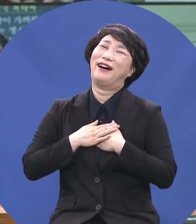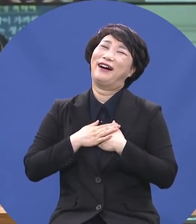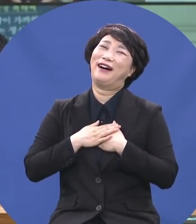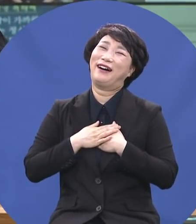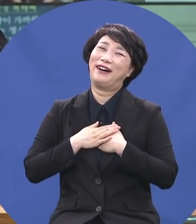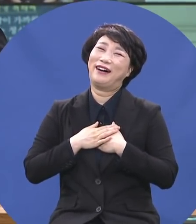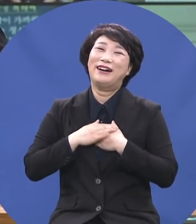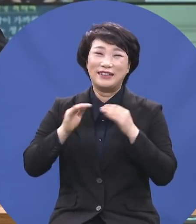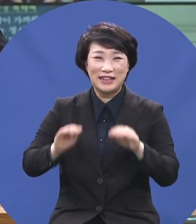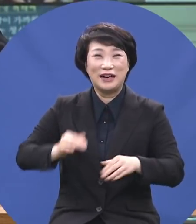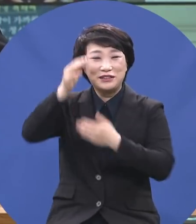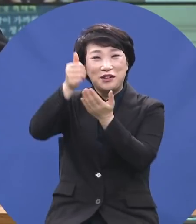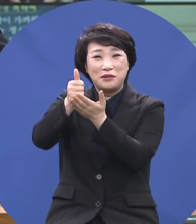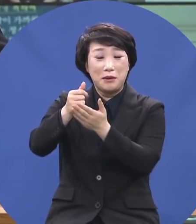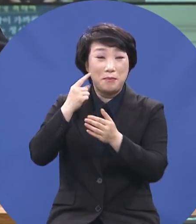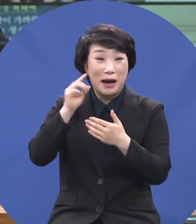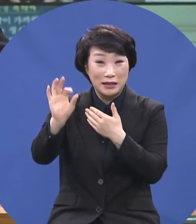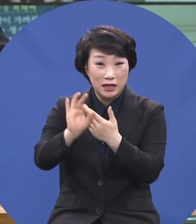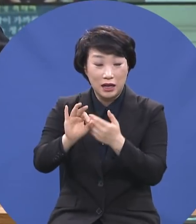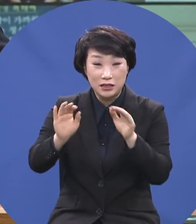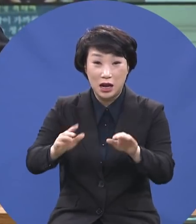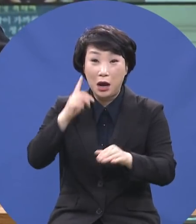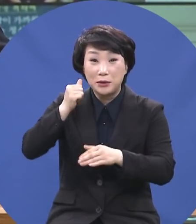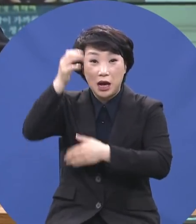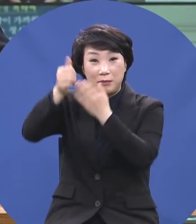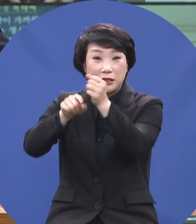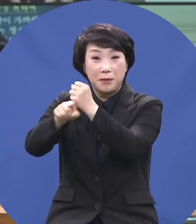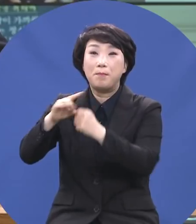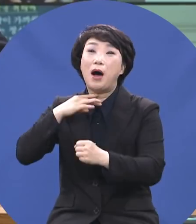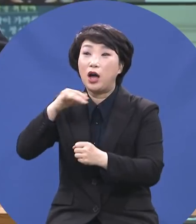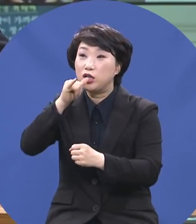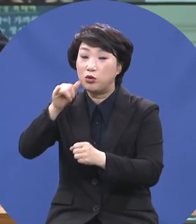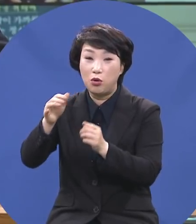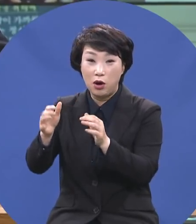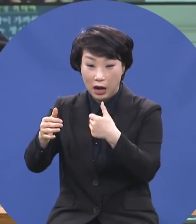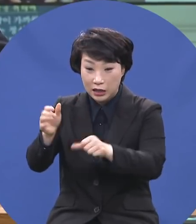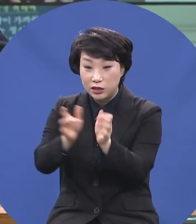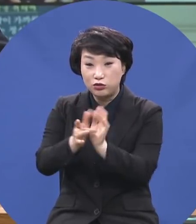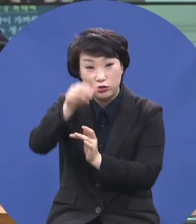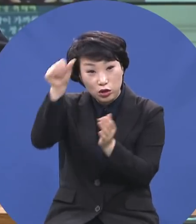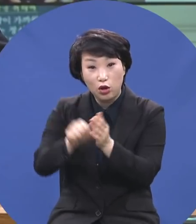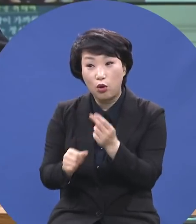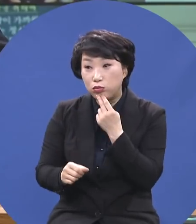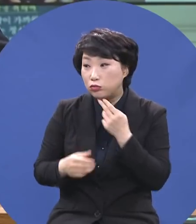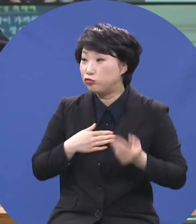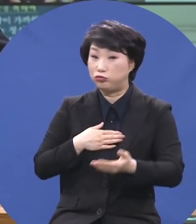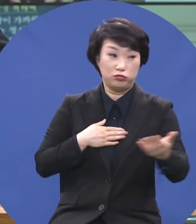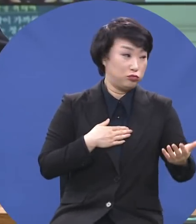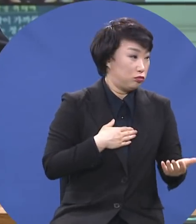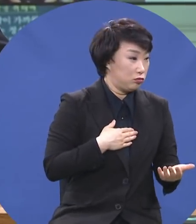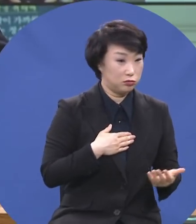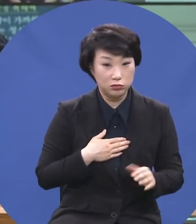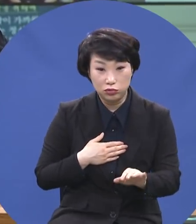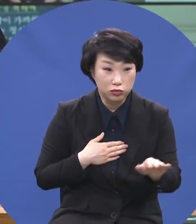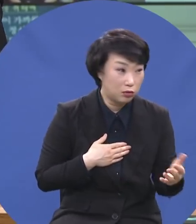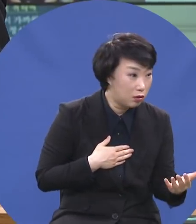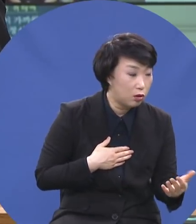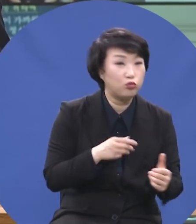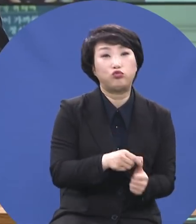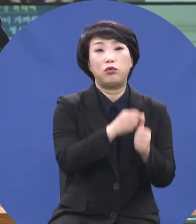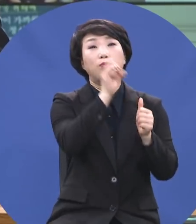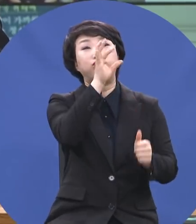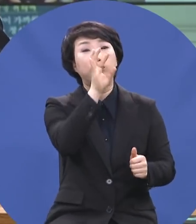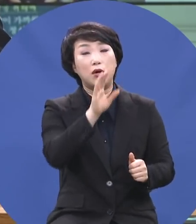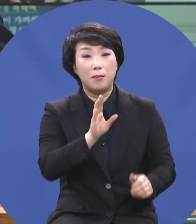참으로 성령은 만약에 아버지의 뜻만 있고 아들의 생애가 없다면 우리는 구원이 없어.